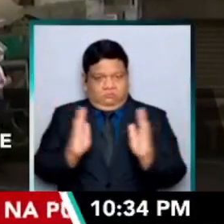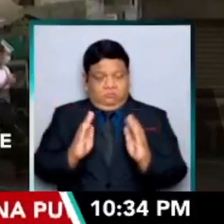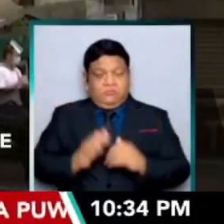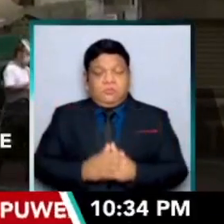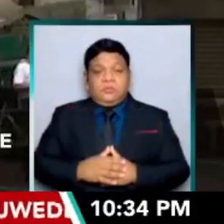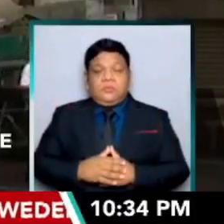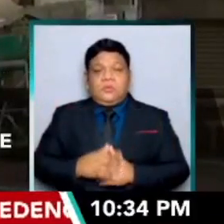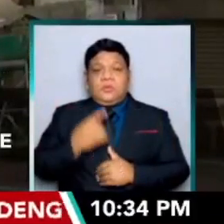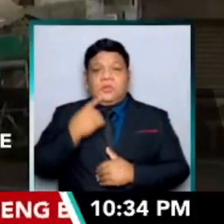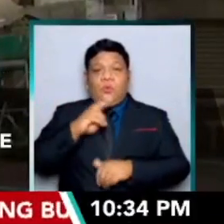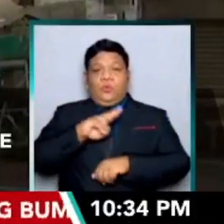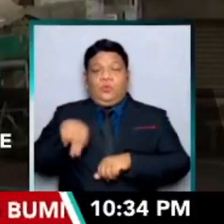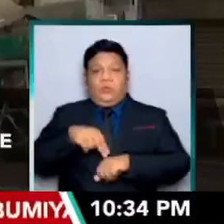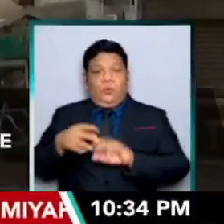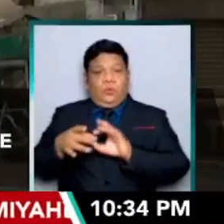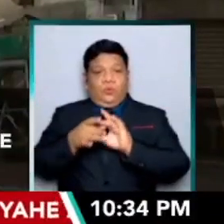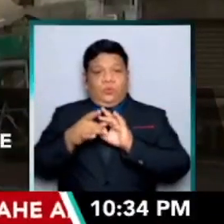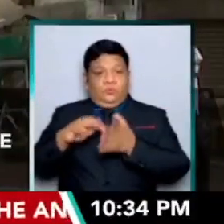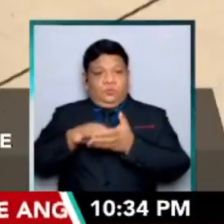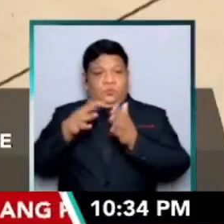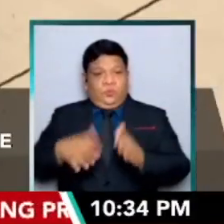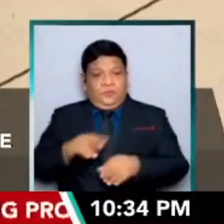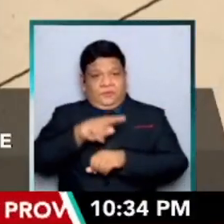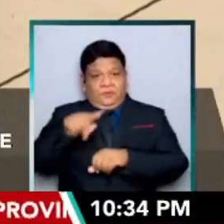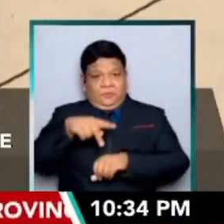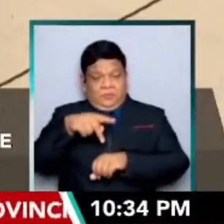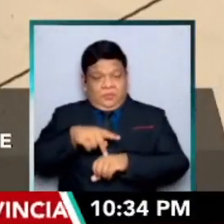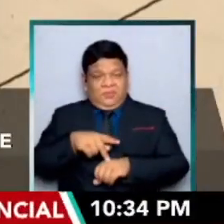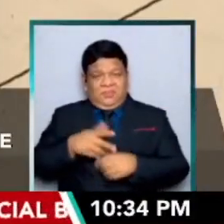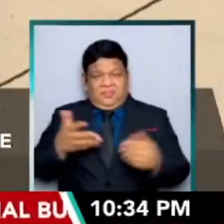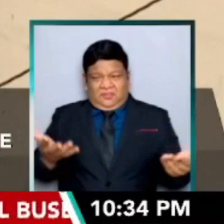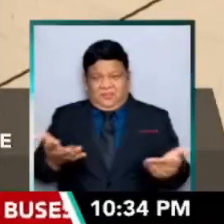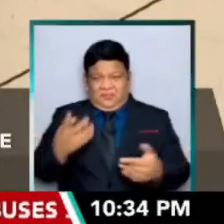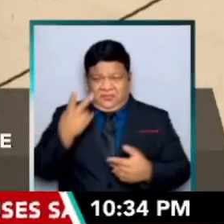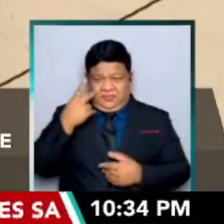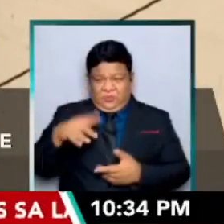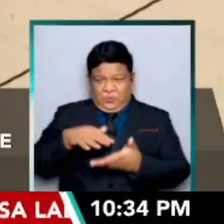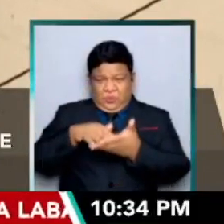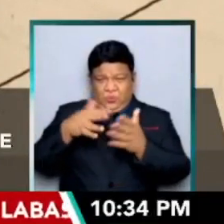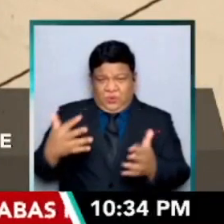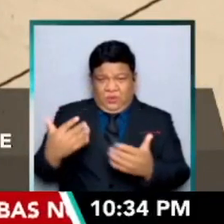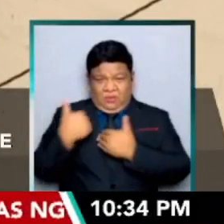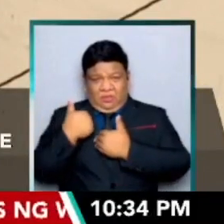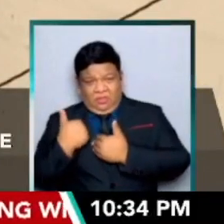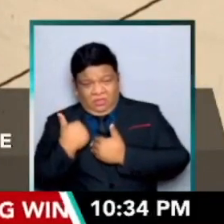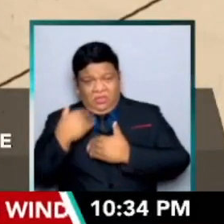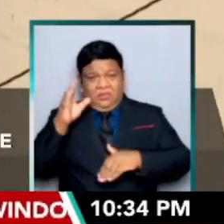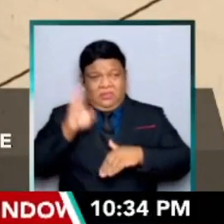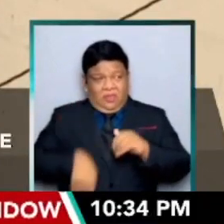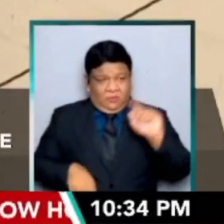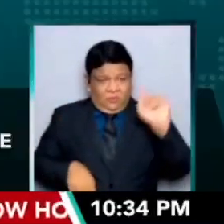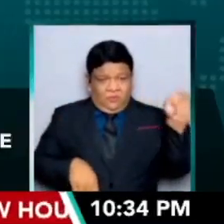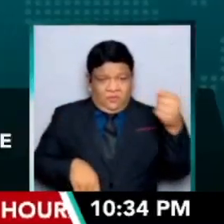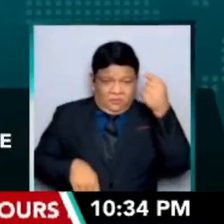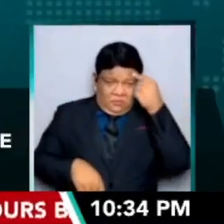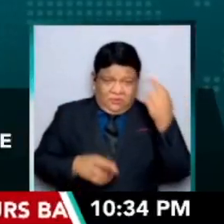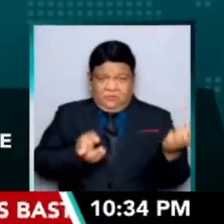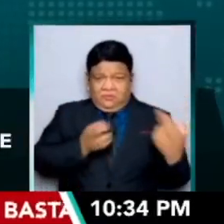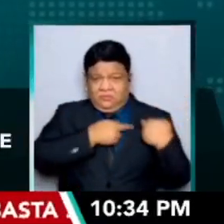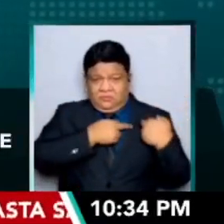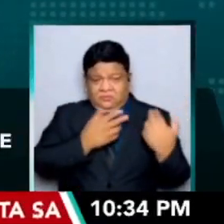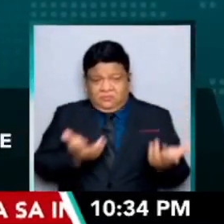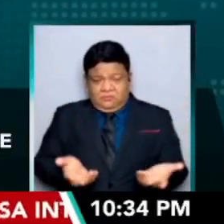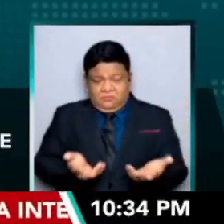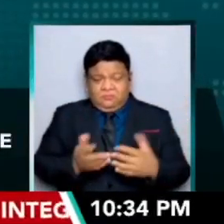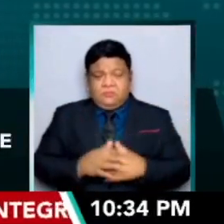of the Philippines, mga estudyante pa ang magdadala ng pasanin imbis na sagutin ng gobyerno. Paliwanag ng